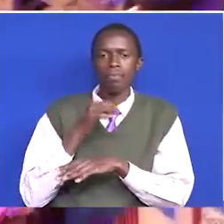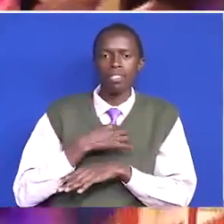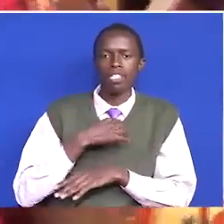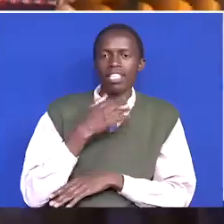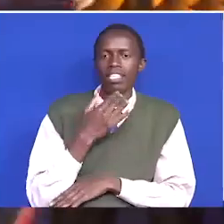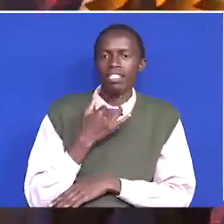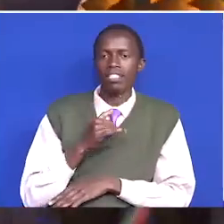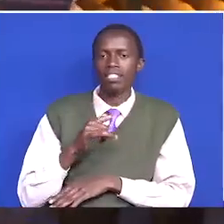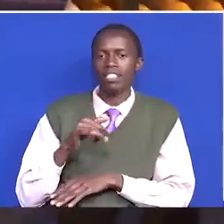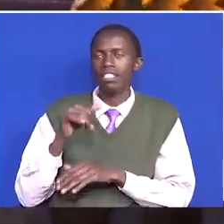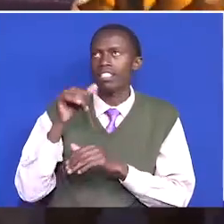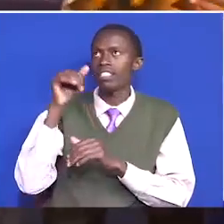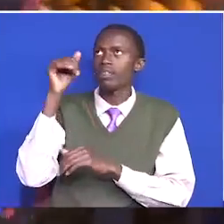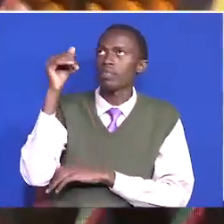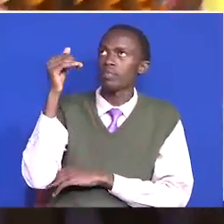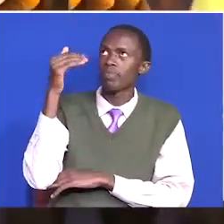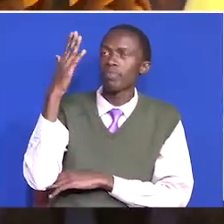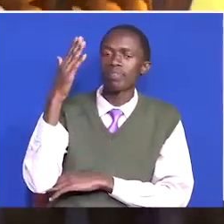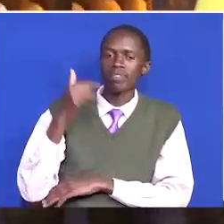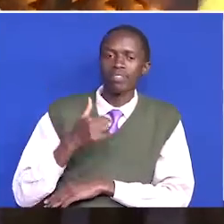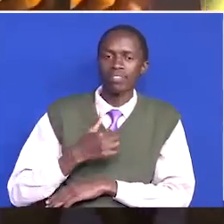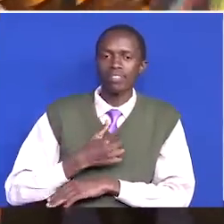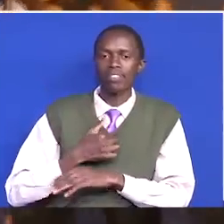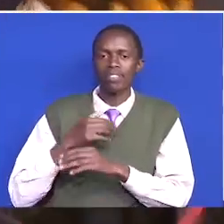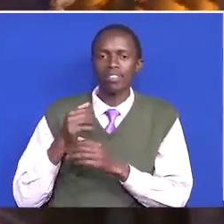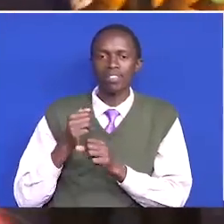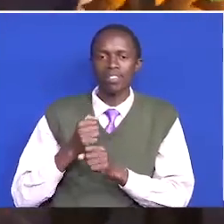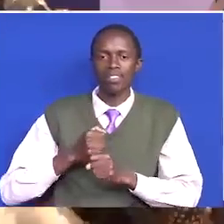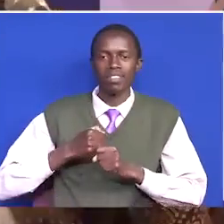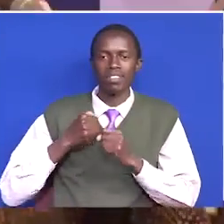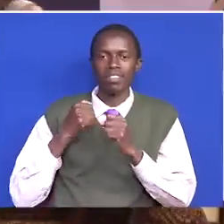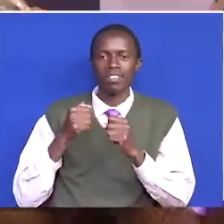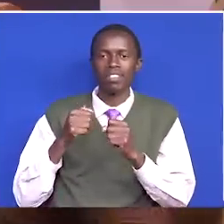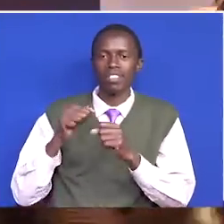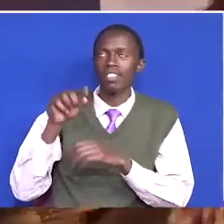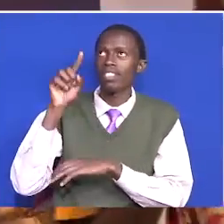Nataka Ebeneza uwe msingi wangu,